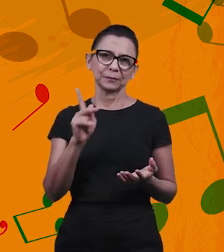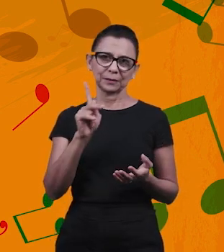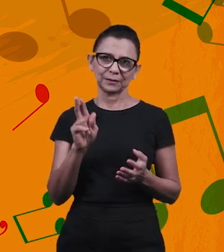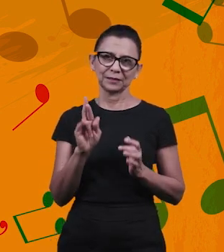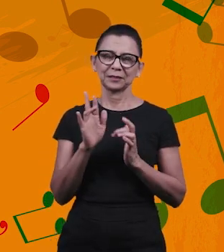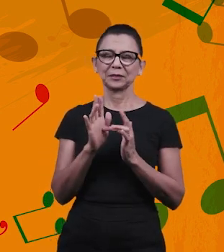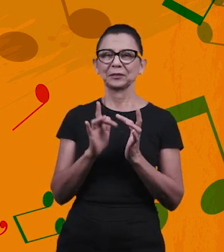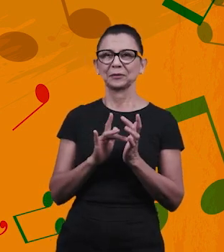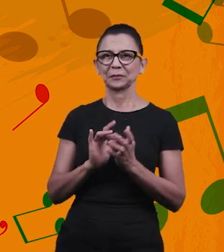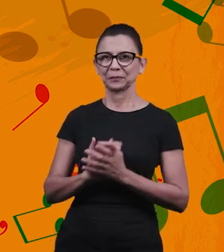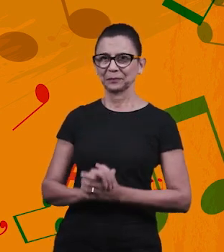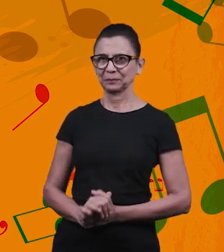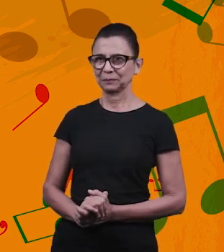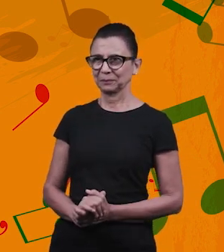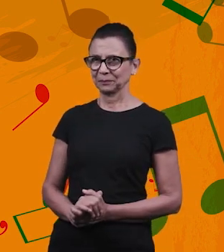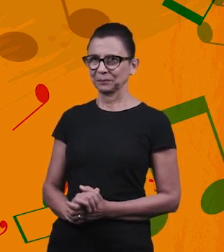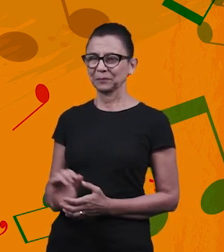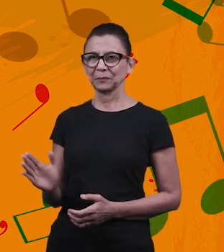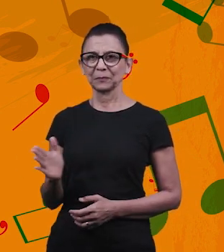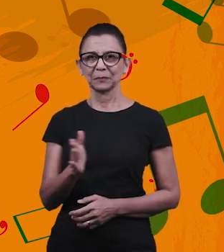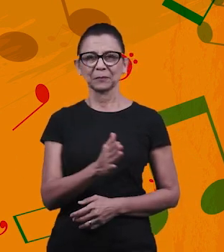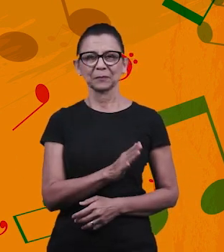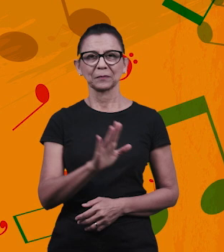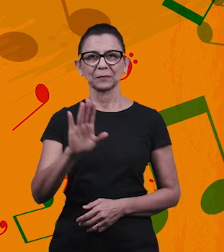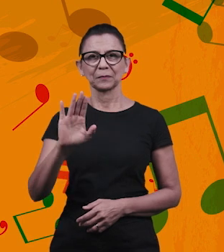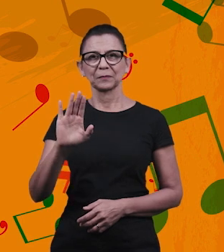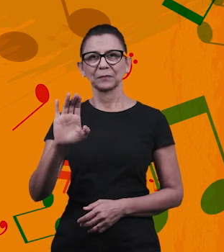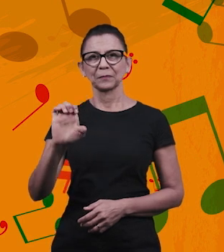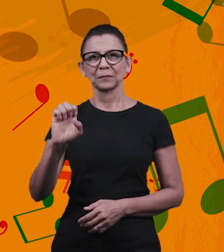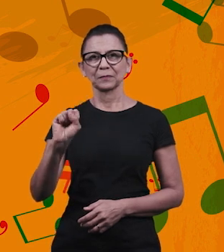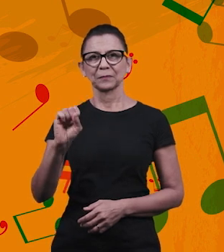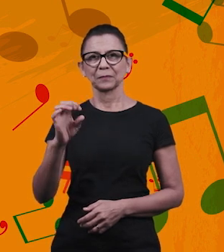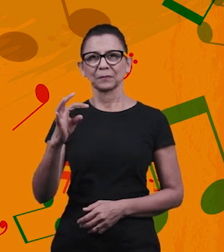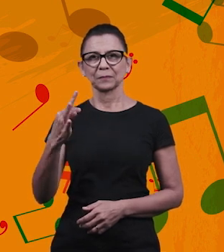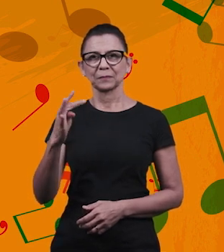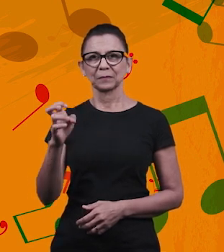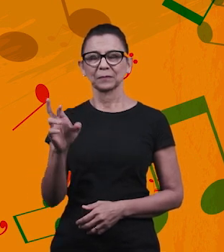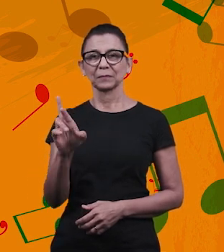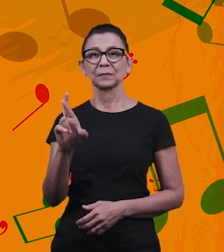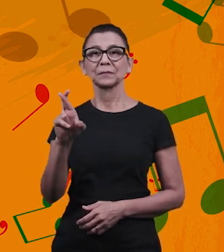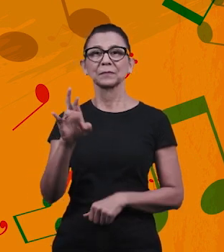Мир Божий. Эстер из города Пиньеро, штат Эспирито-Санто.